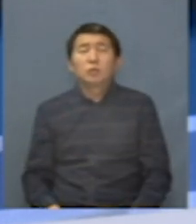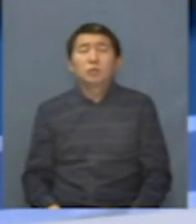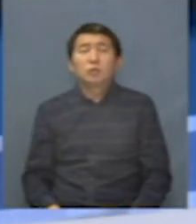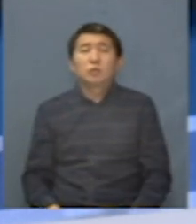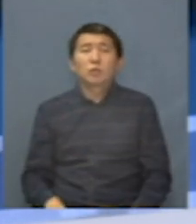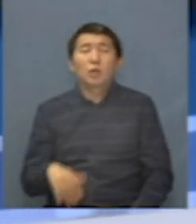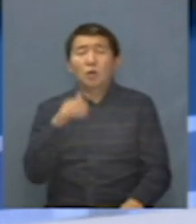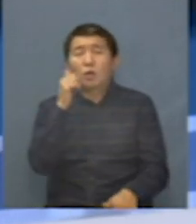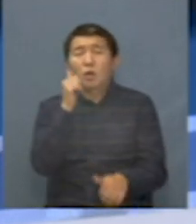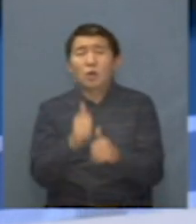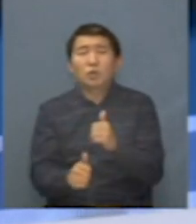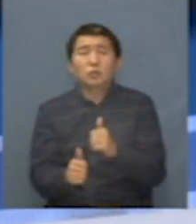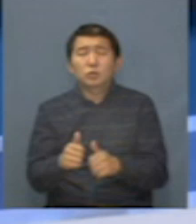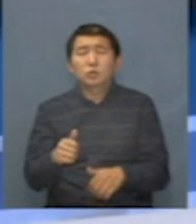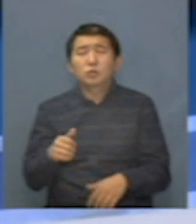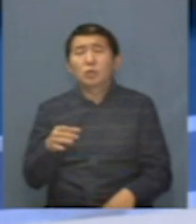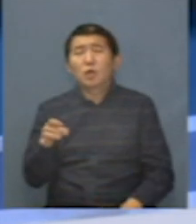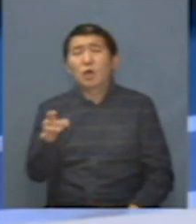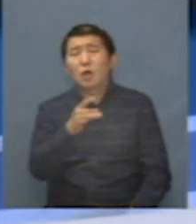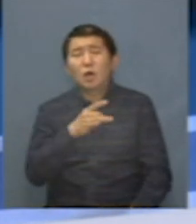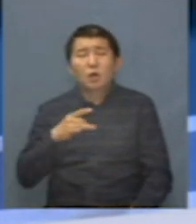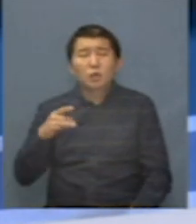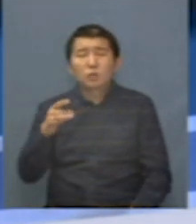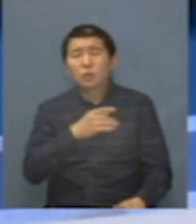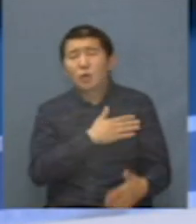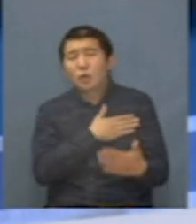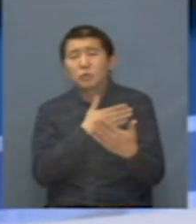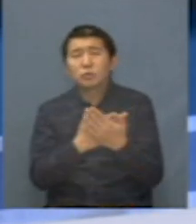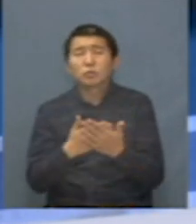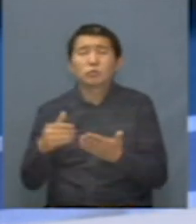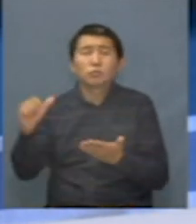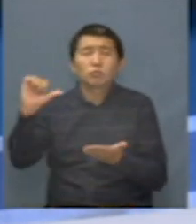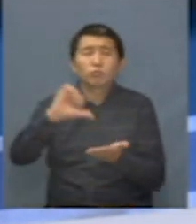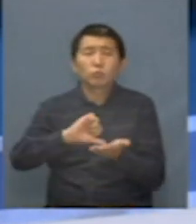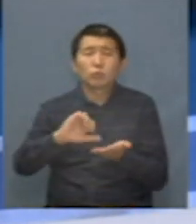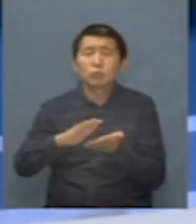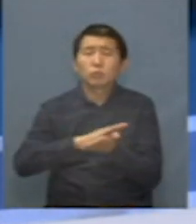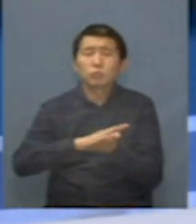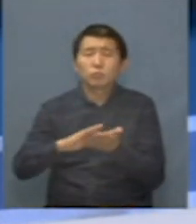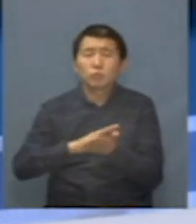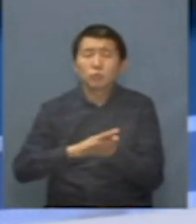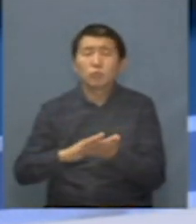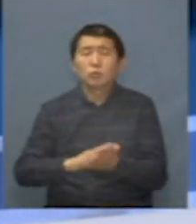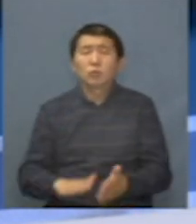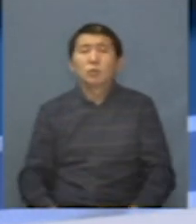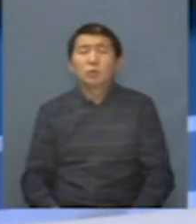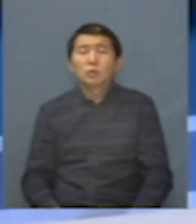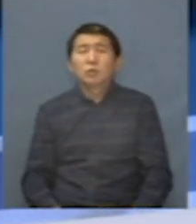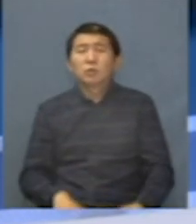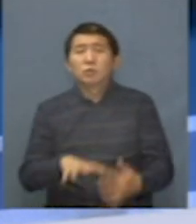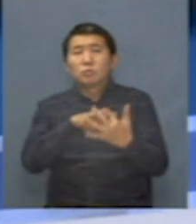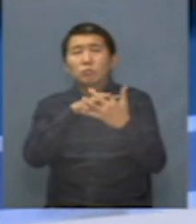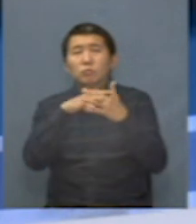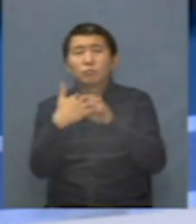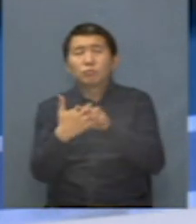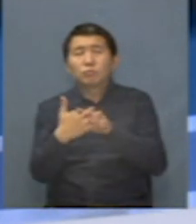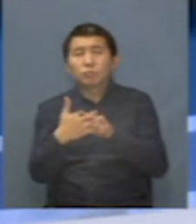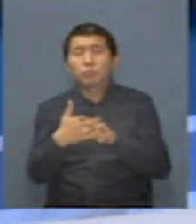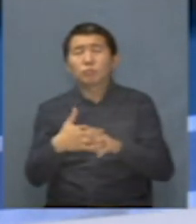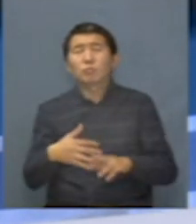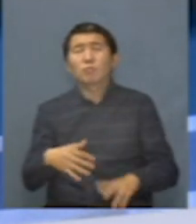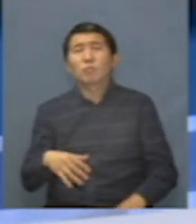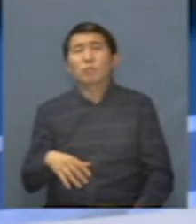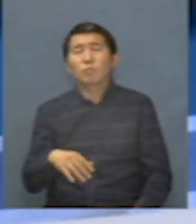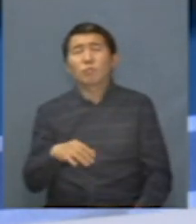белсене атсалысып жүр. Бұл жолы Ұлан ауданы Томаршы ауылының азаматтары үйреншікті аумақты емес, ауылдан алыс бұлақ